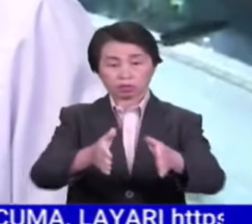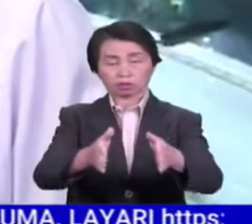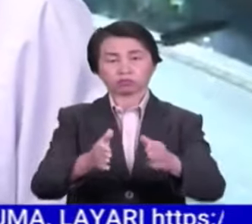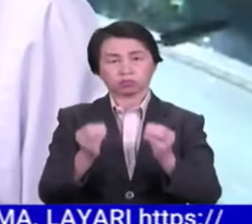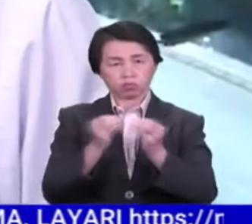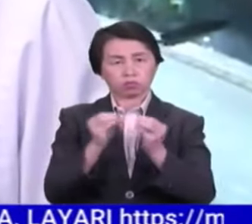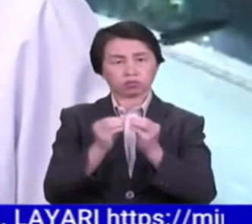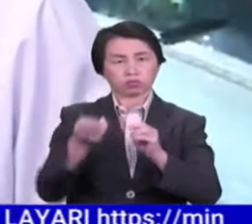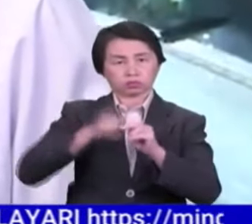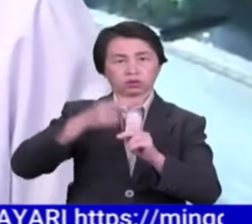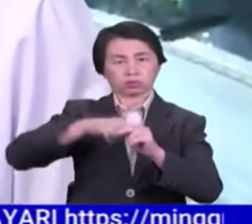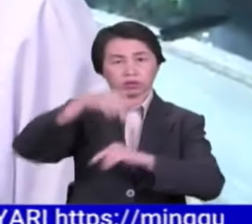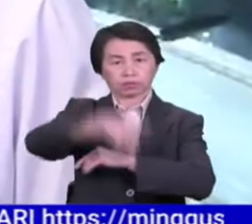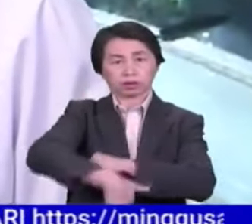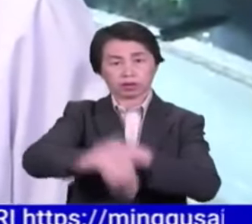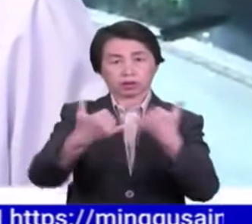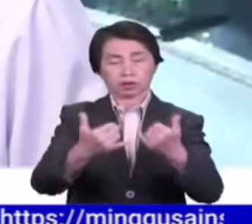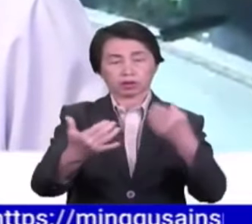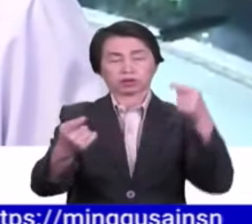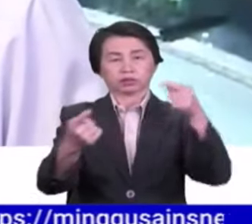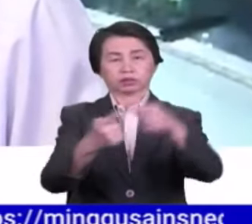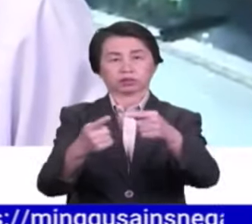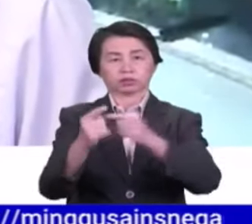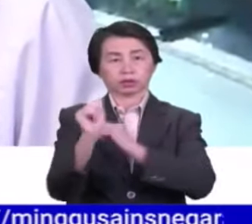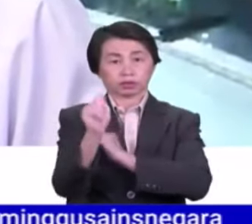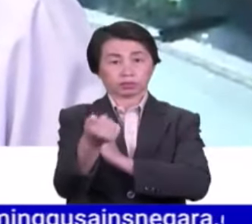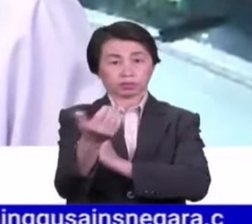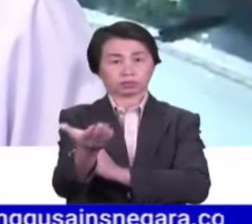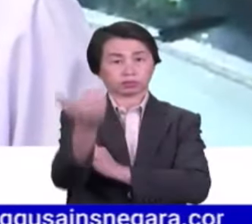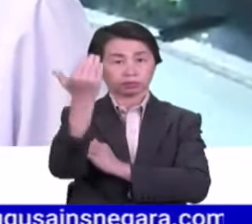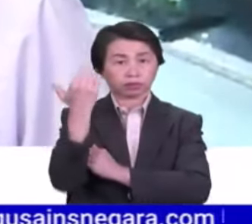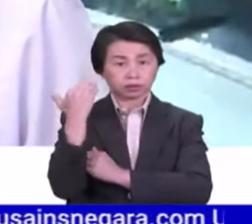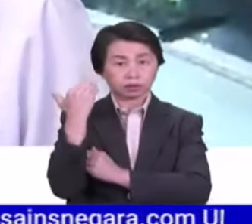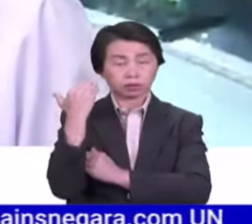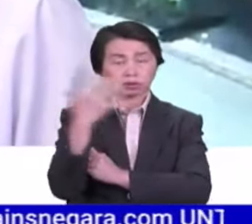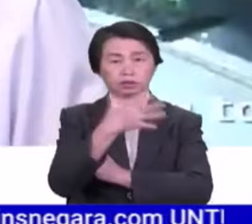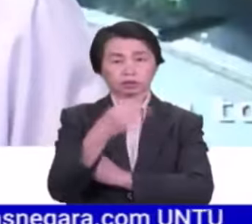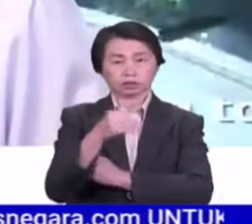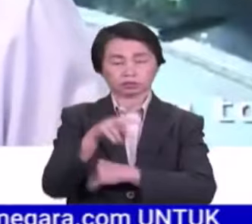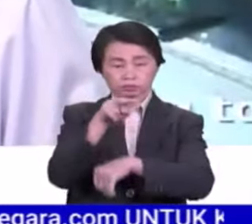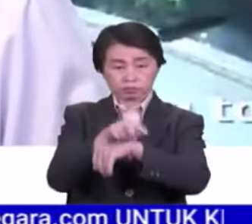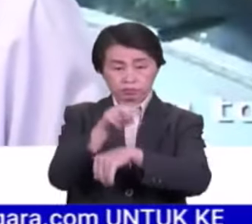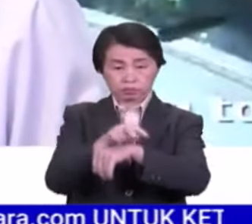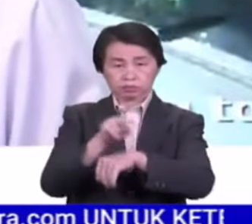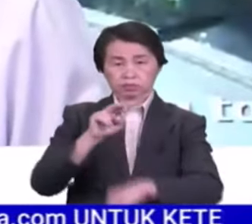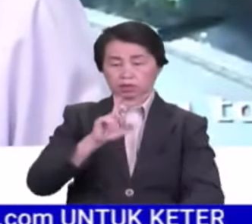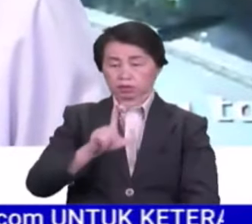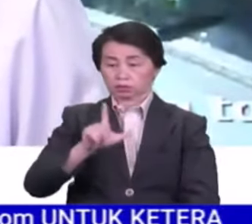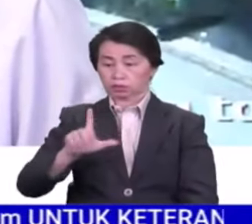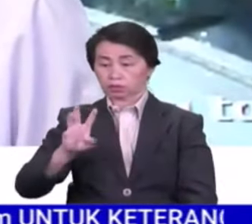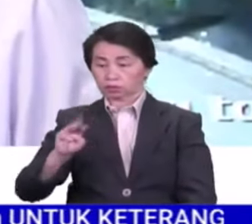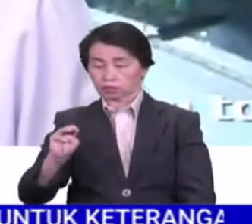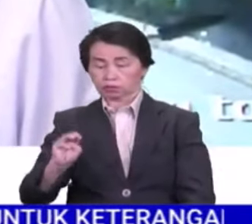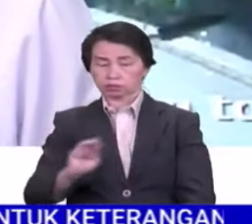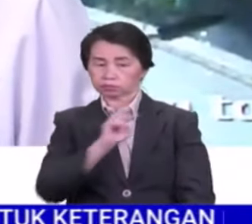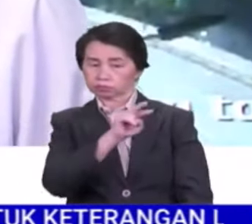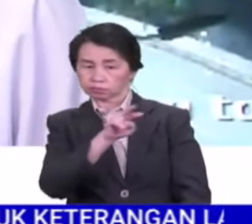bertambah bermulanya pada malam ini sehingga ke pagi esok. Dan daripada pemantauan pihak LLM juga, kita dapati